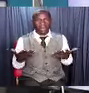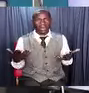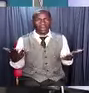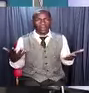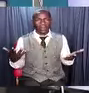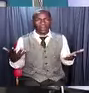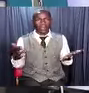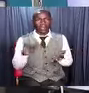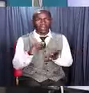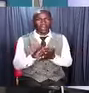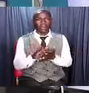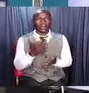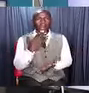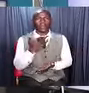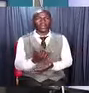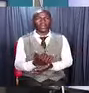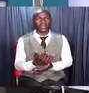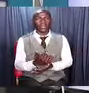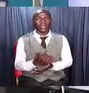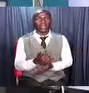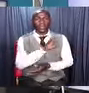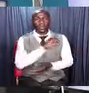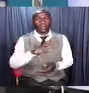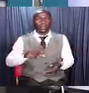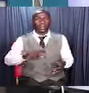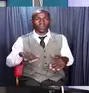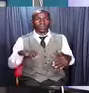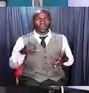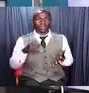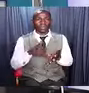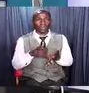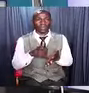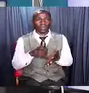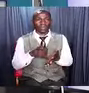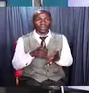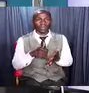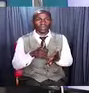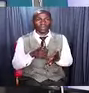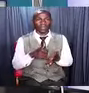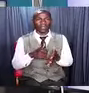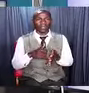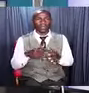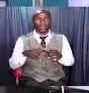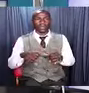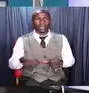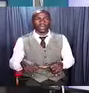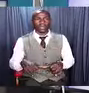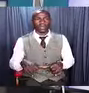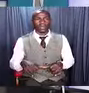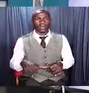lolote mtakalo. Now pray for whatever you want. Bwana atafanya. And the Lord will do it. Kukaa. To